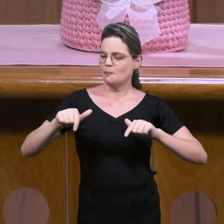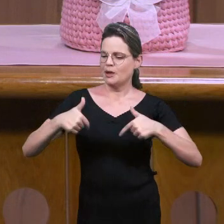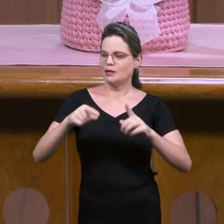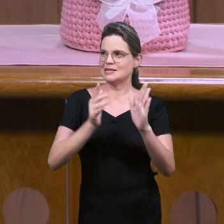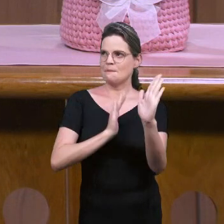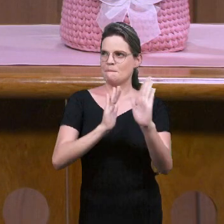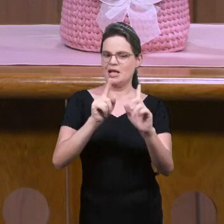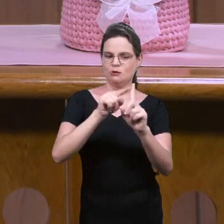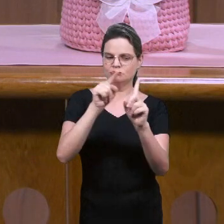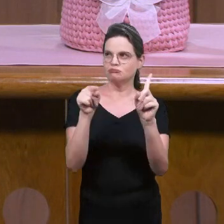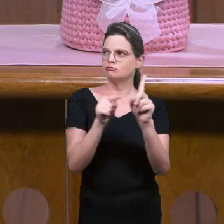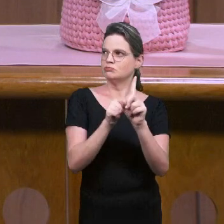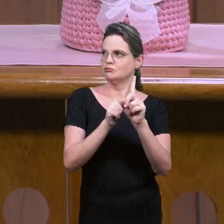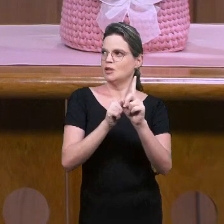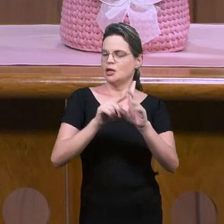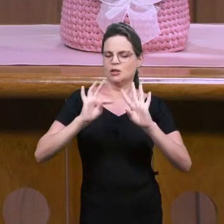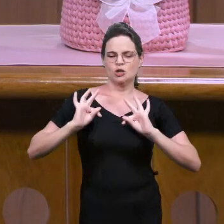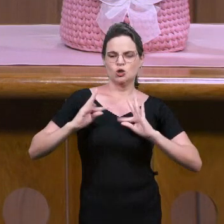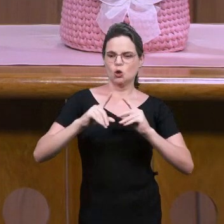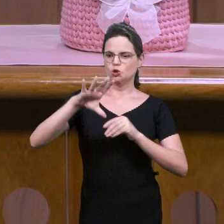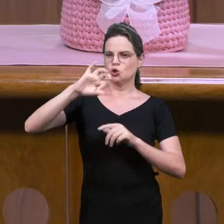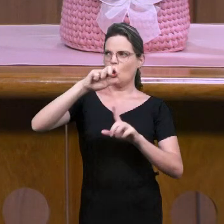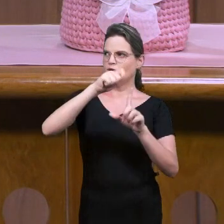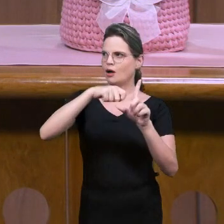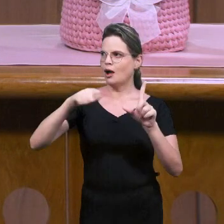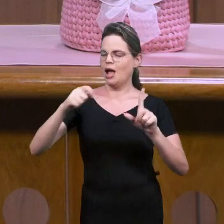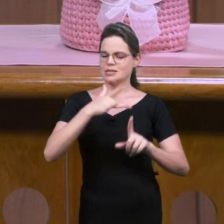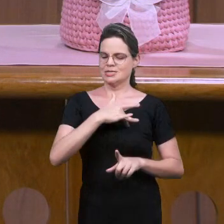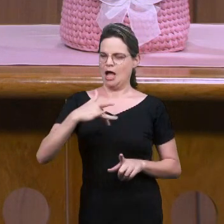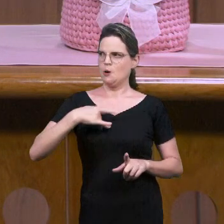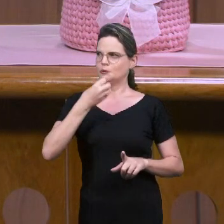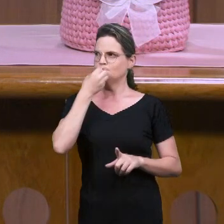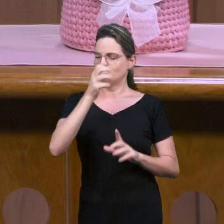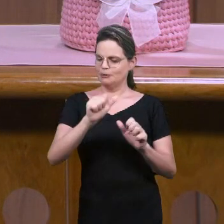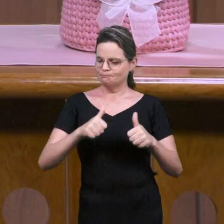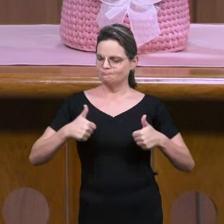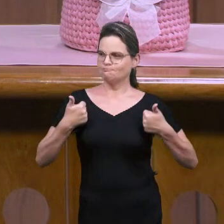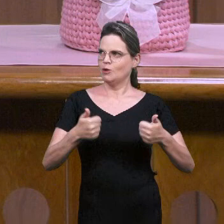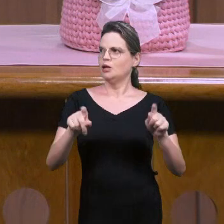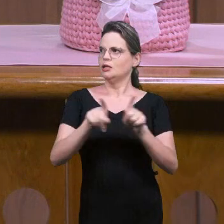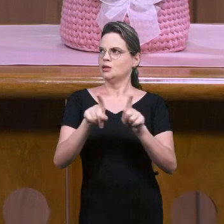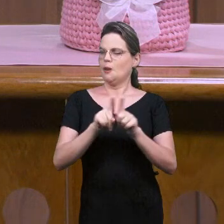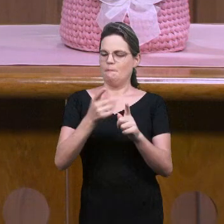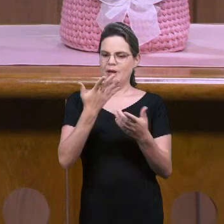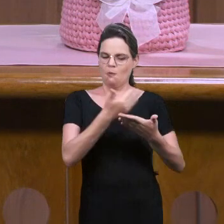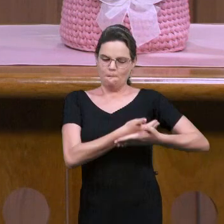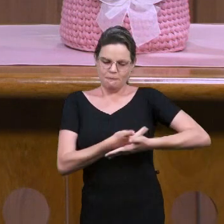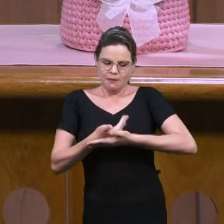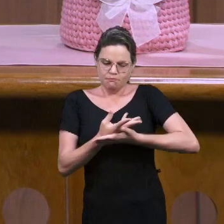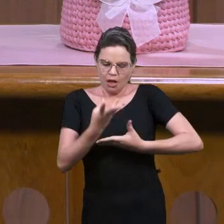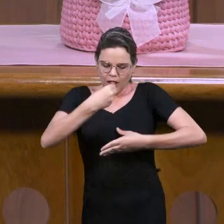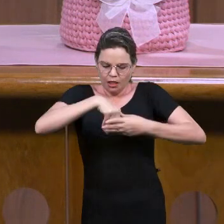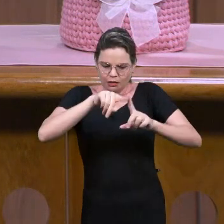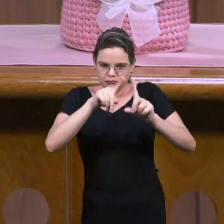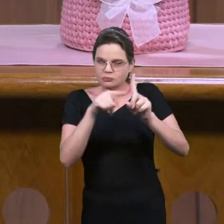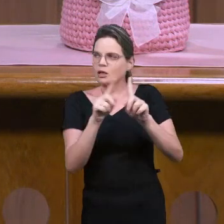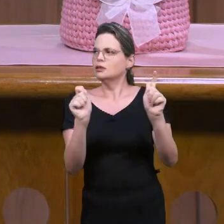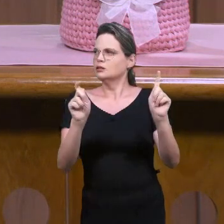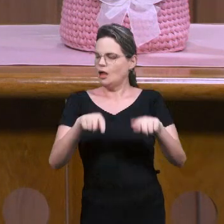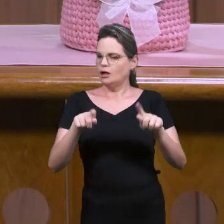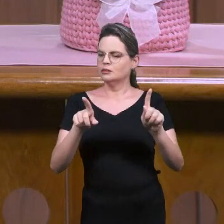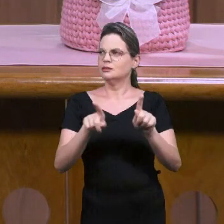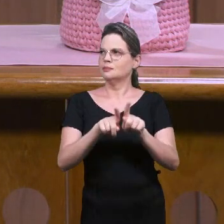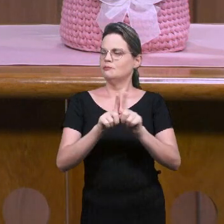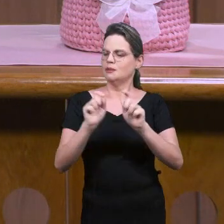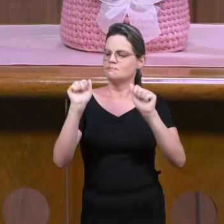la période de la gestation se passe avec santé, si bien de tes servantes comme les enfants qui sont dans leur ventre. Seigneur,